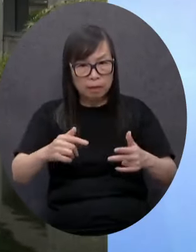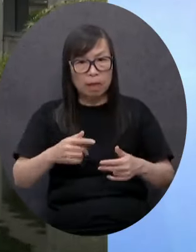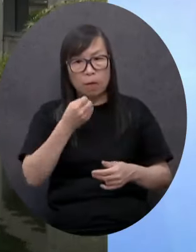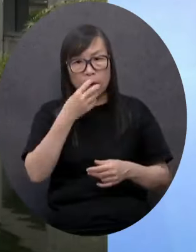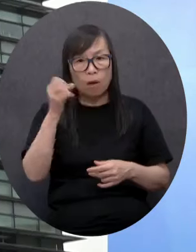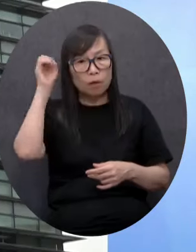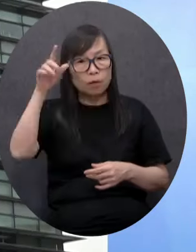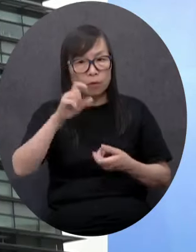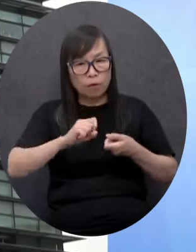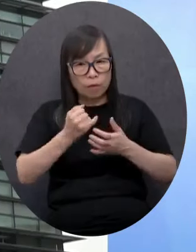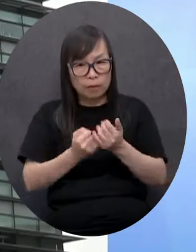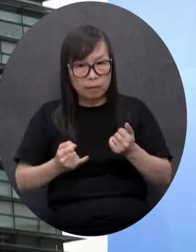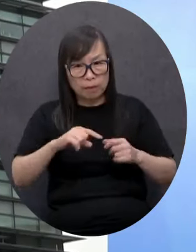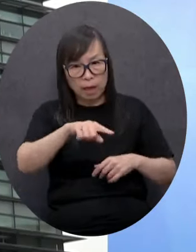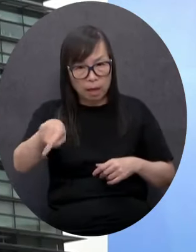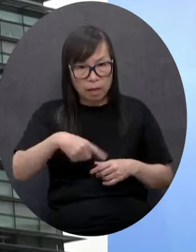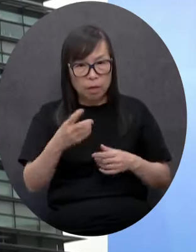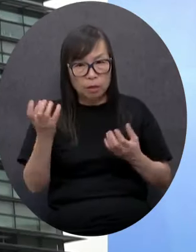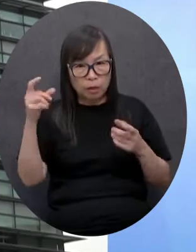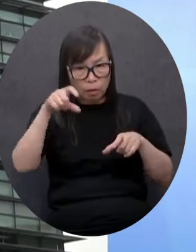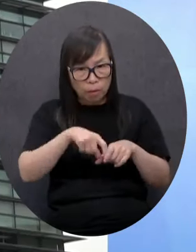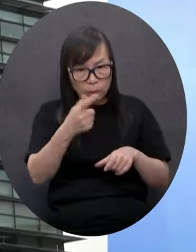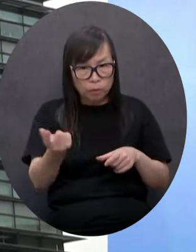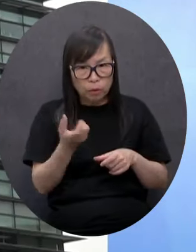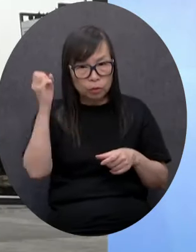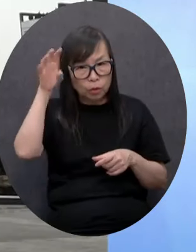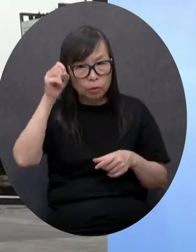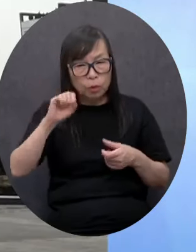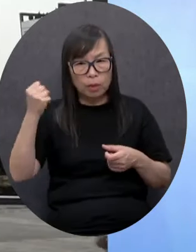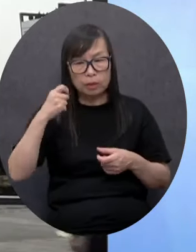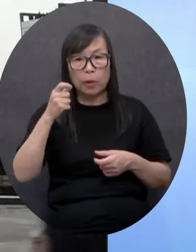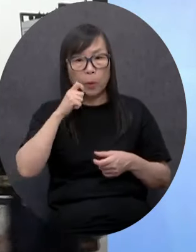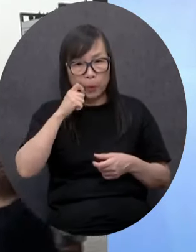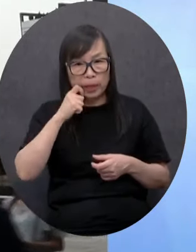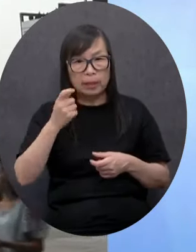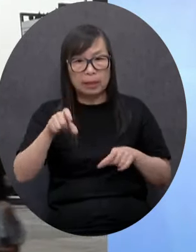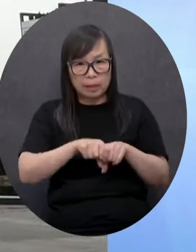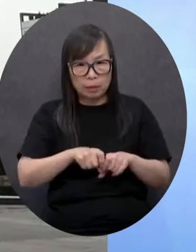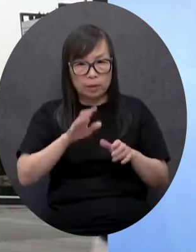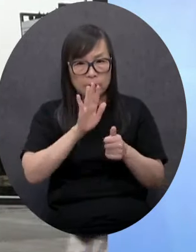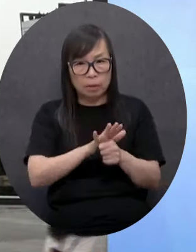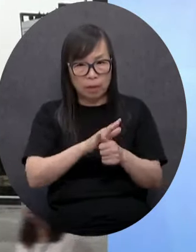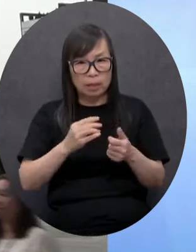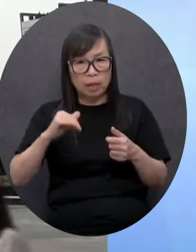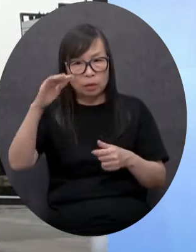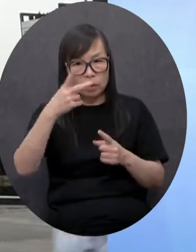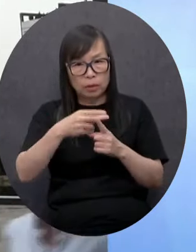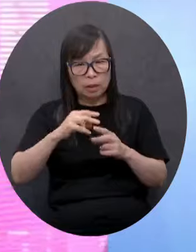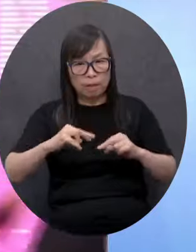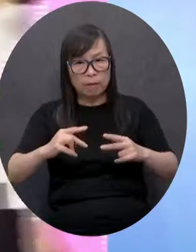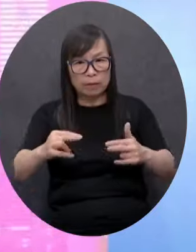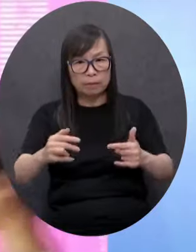香港的创科生态圈注入更多创造力和活力，以投资助力高质量发